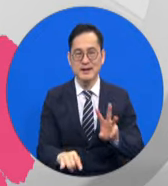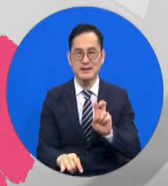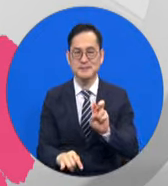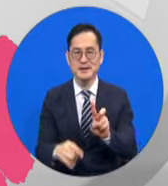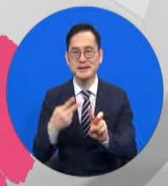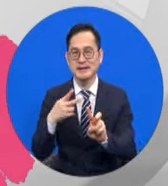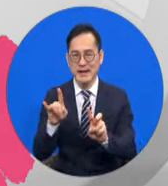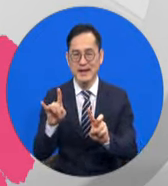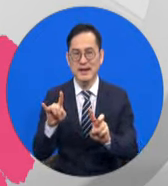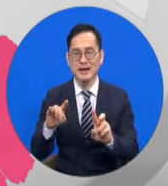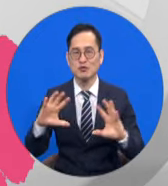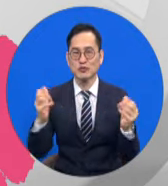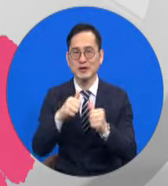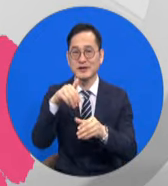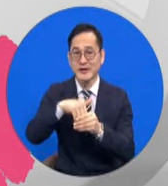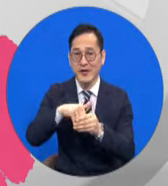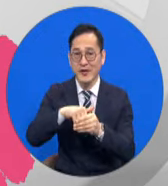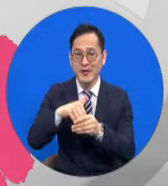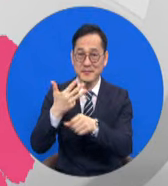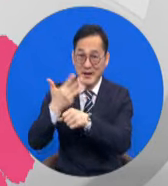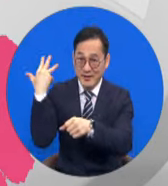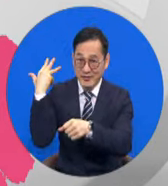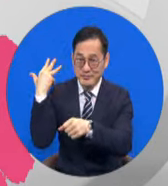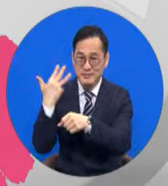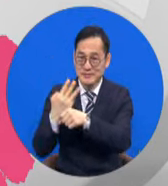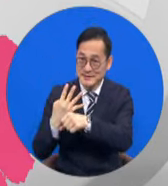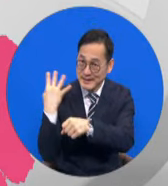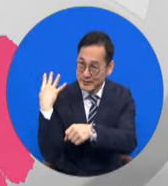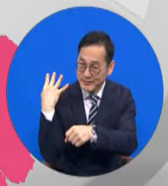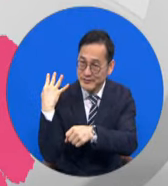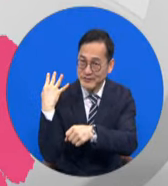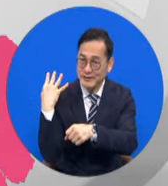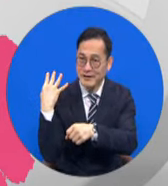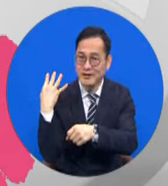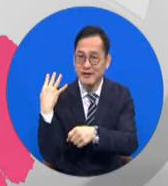총선의 변화 양상을 좀 살펴보면요.